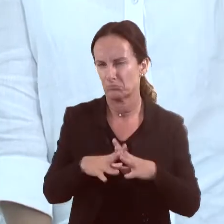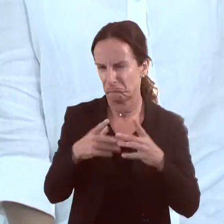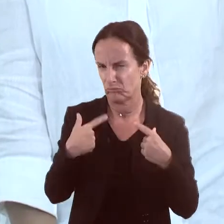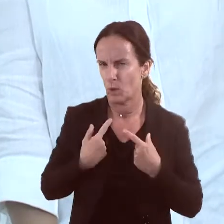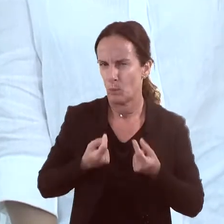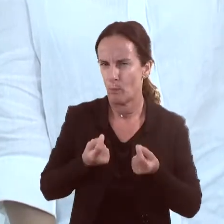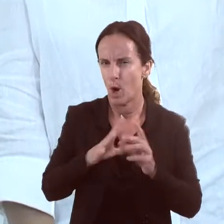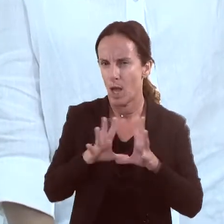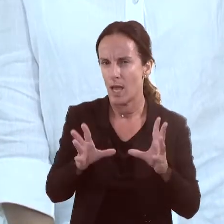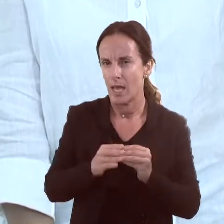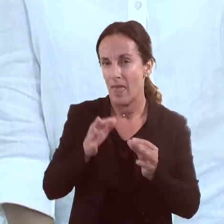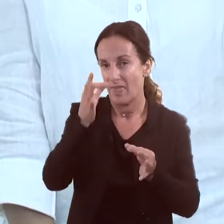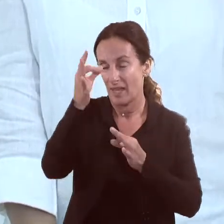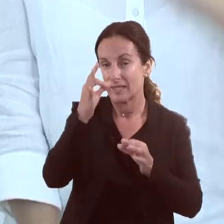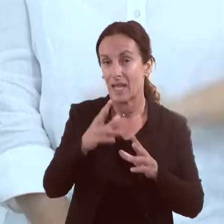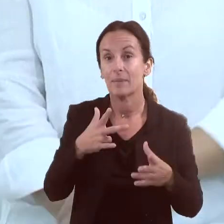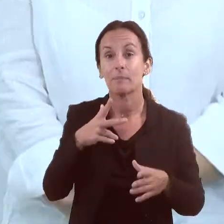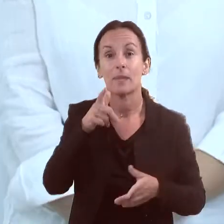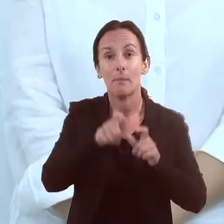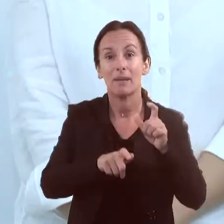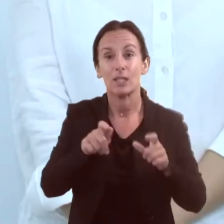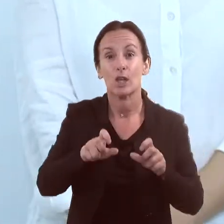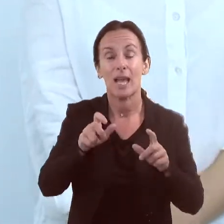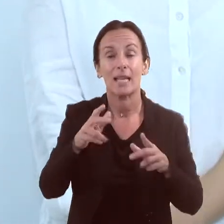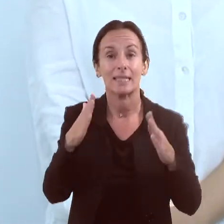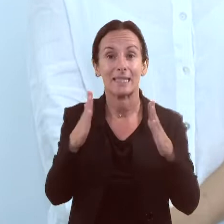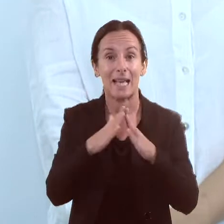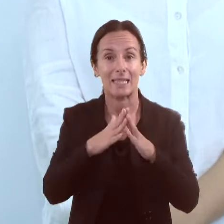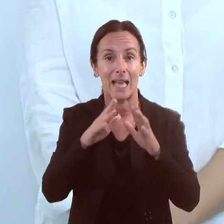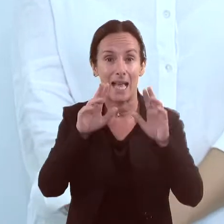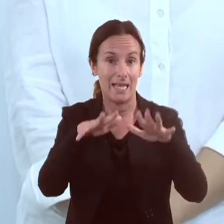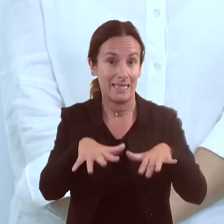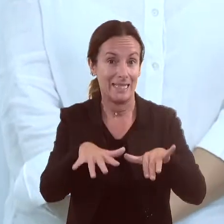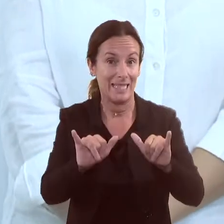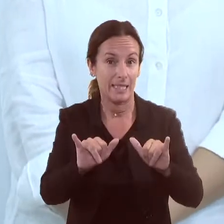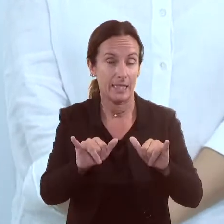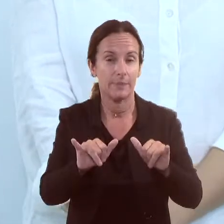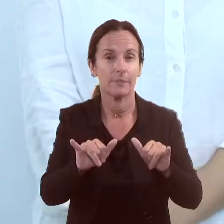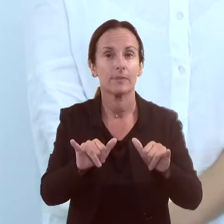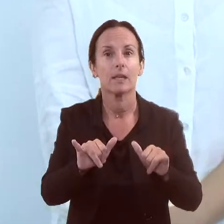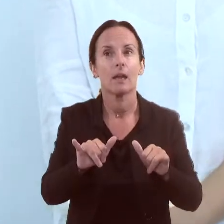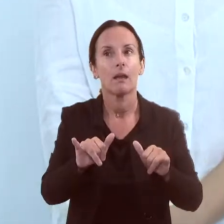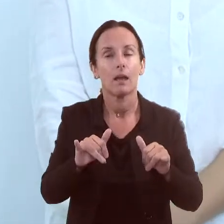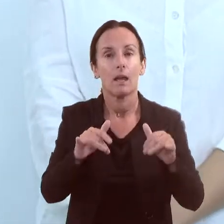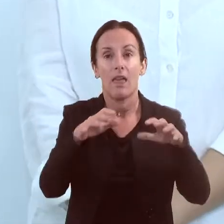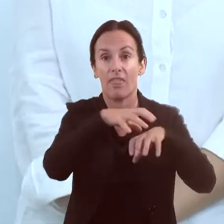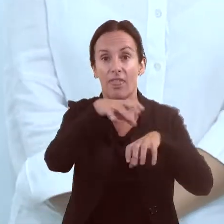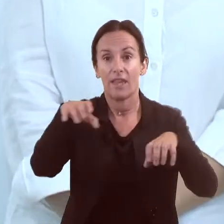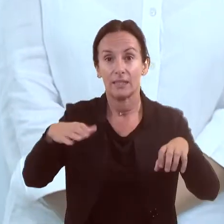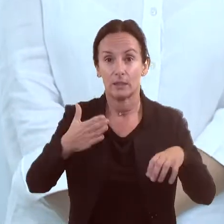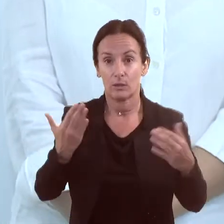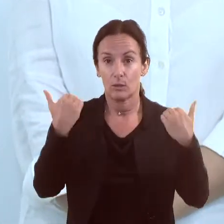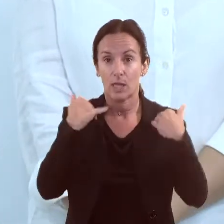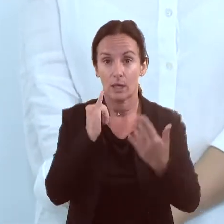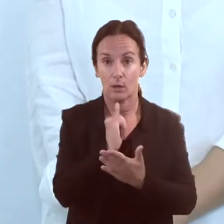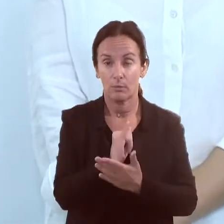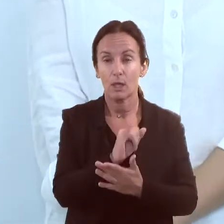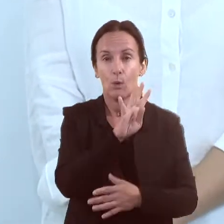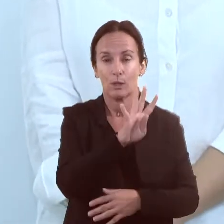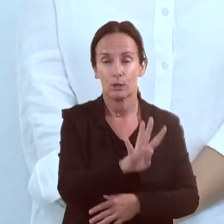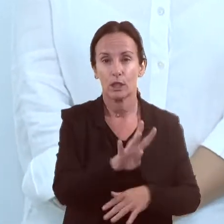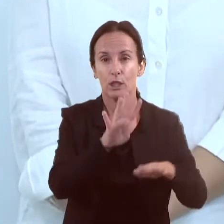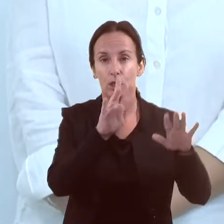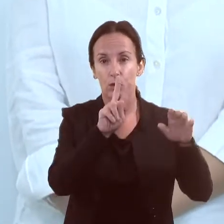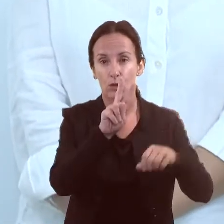de les dades que tenim. Persones sense llar allotjades en els centres de l'IMAS en tenim 489,